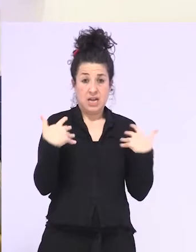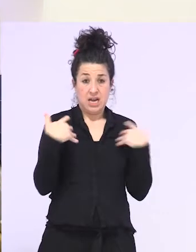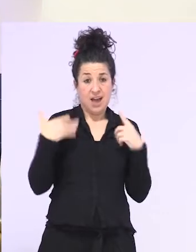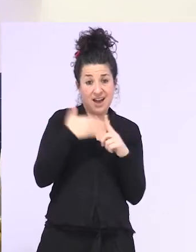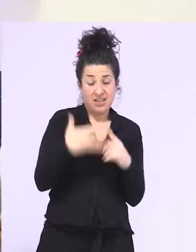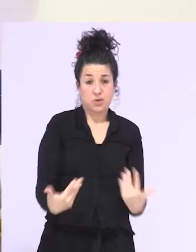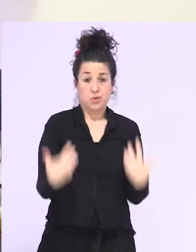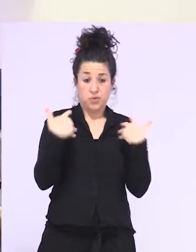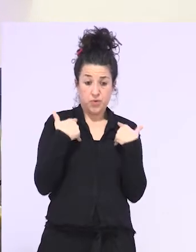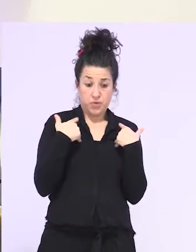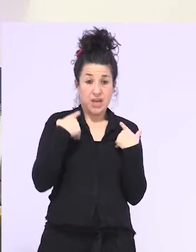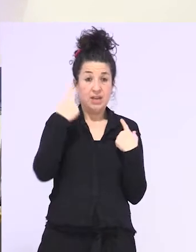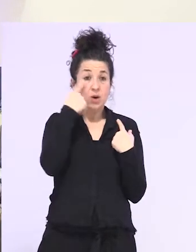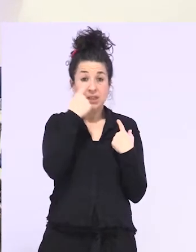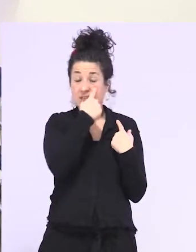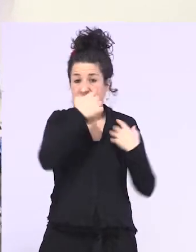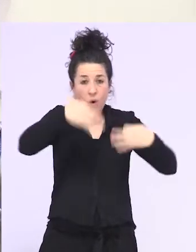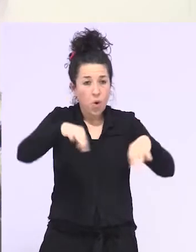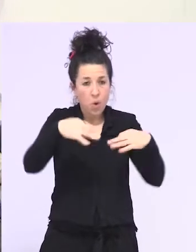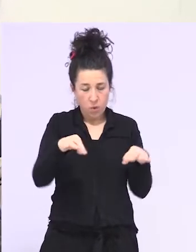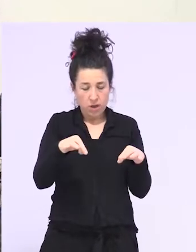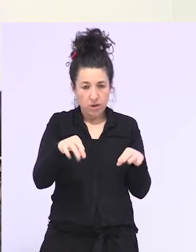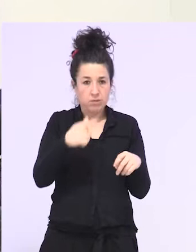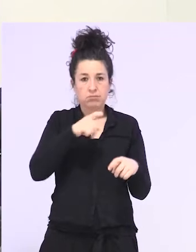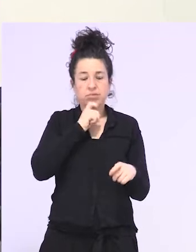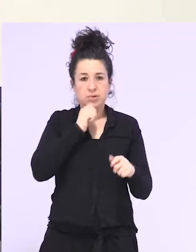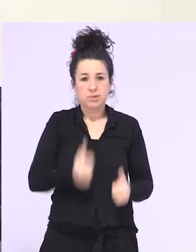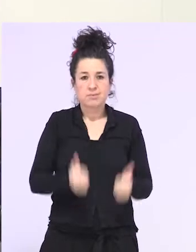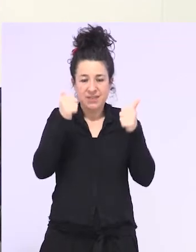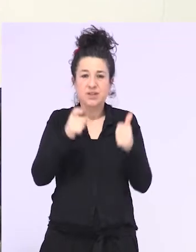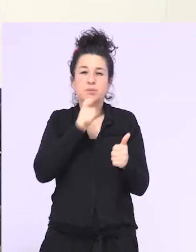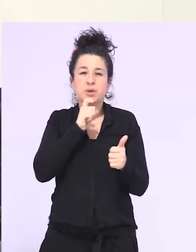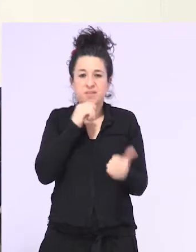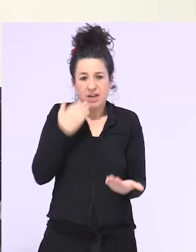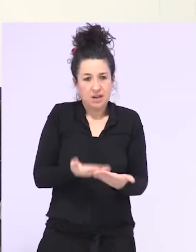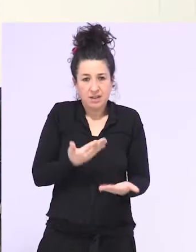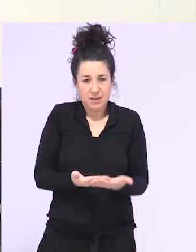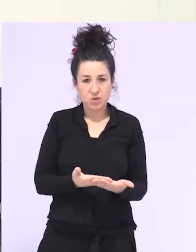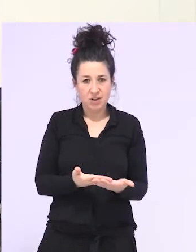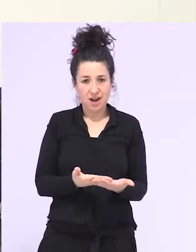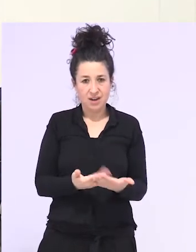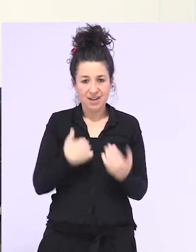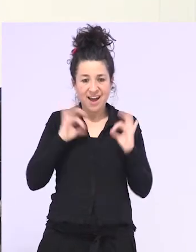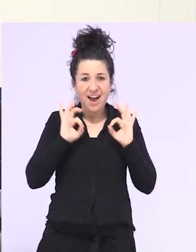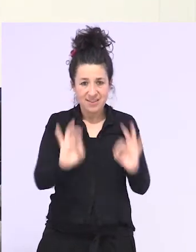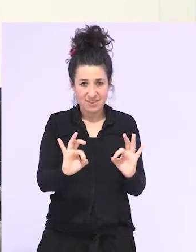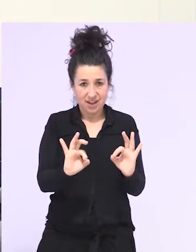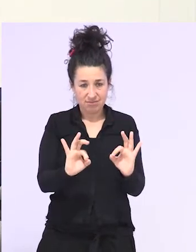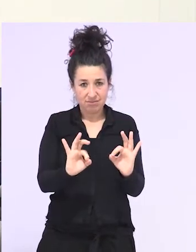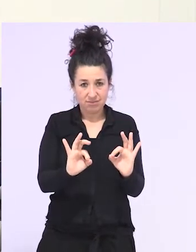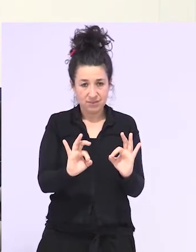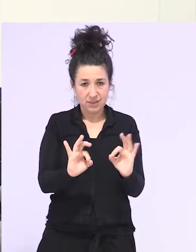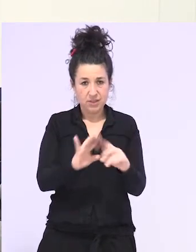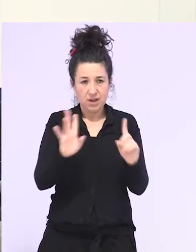berari dagokio gertatu zaiona, berak esaten duen bezala gertatu duela frogatzea, ez? Orduan, nolabait kuestionamentua etengabe